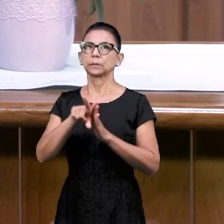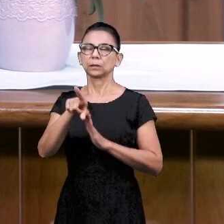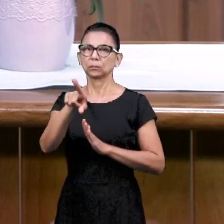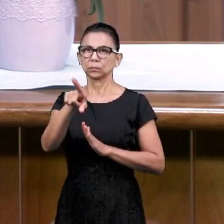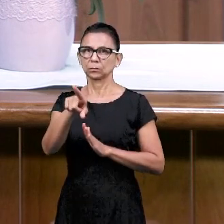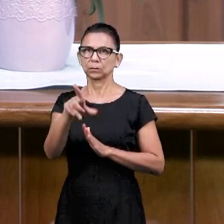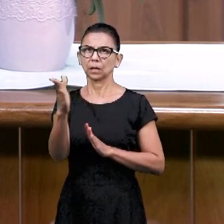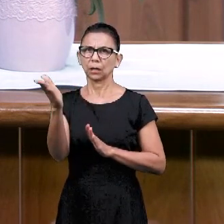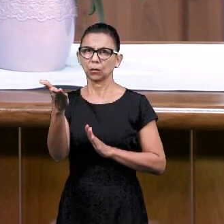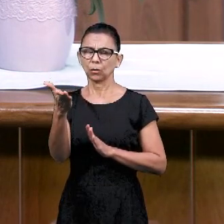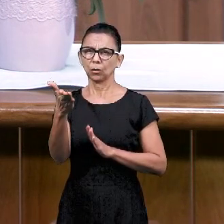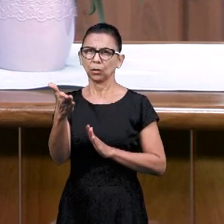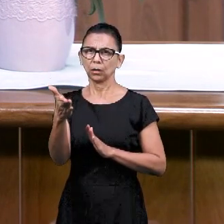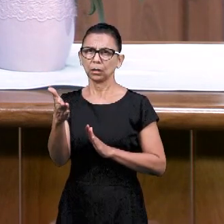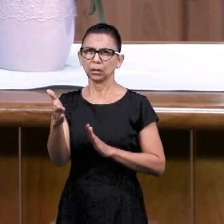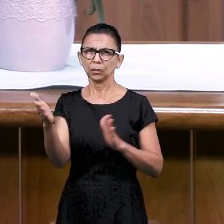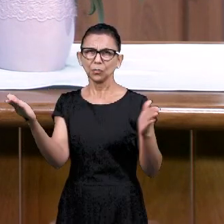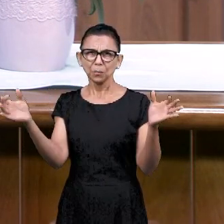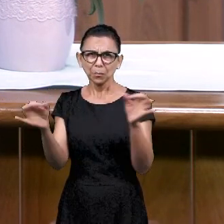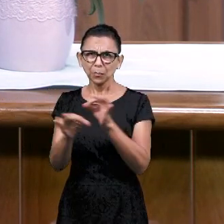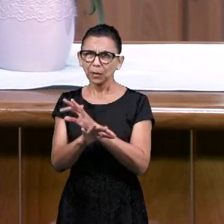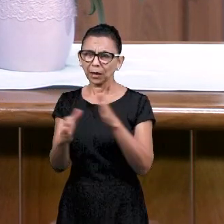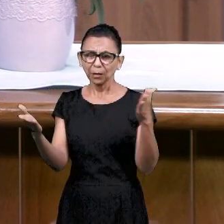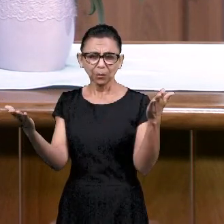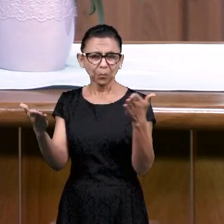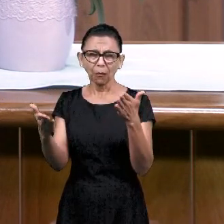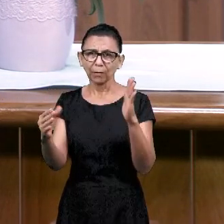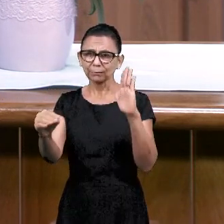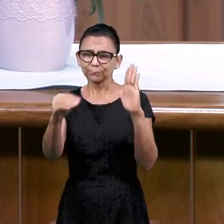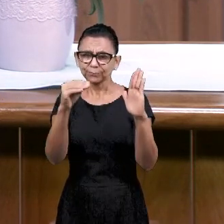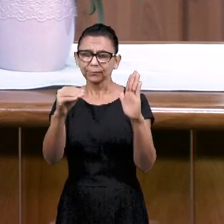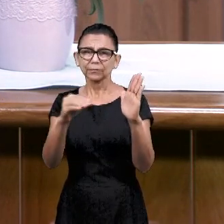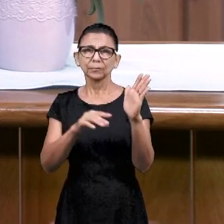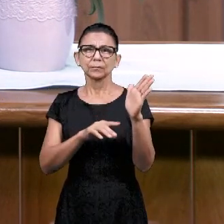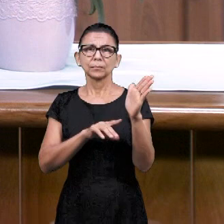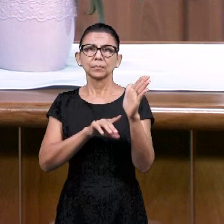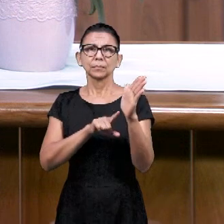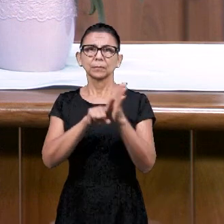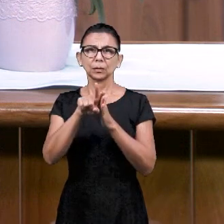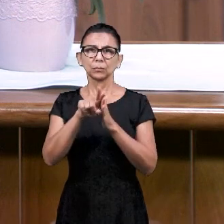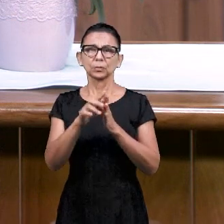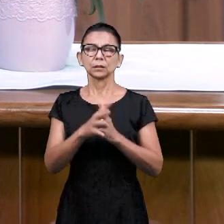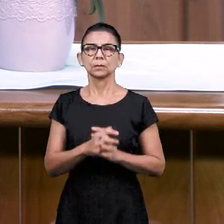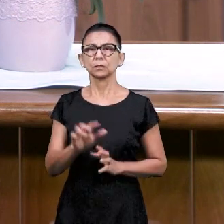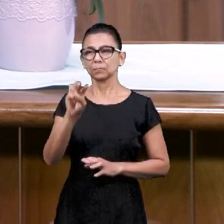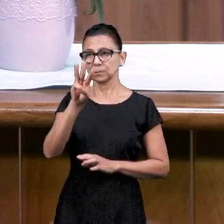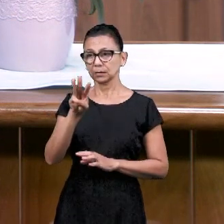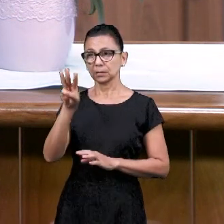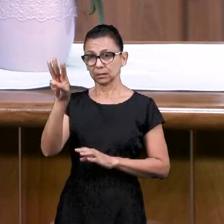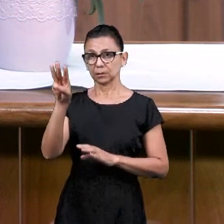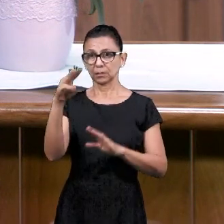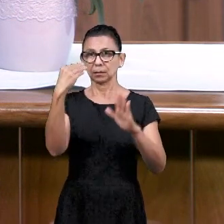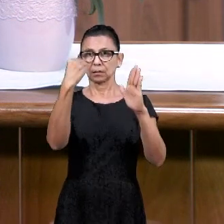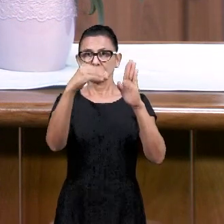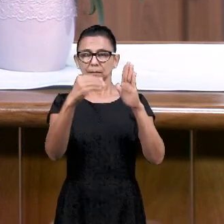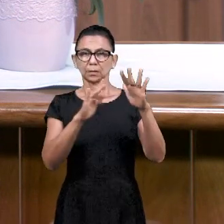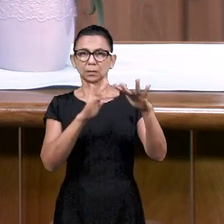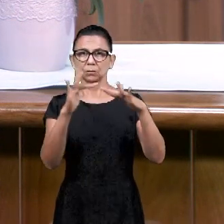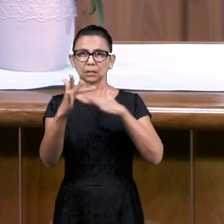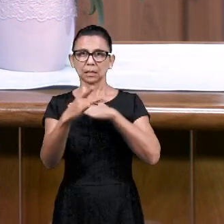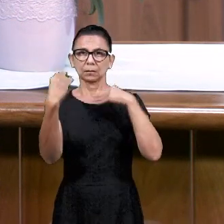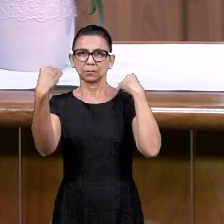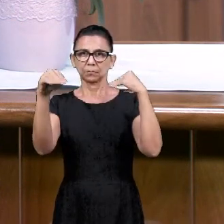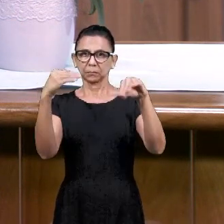question qui vient. Je ne sais pas si elle est prête parce qu'elle vient d'arriver. Nous allons publier dans nos